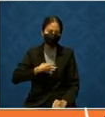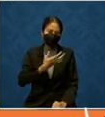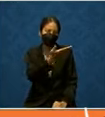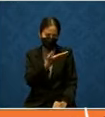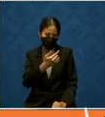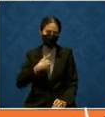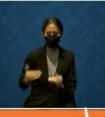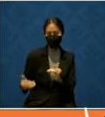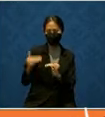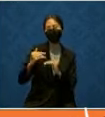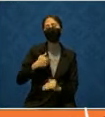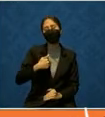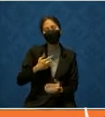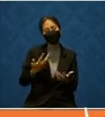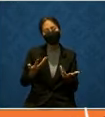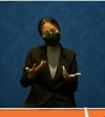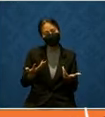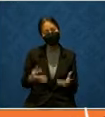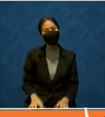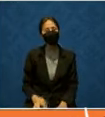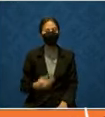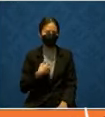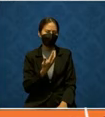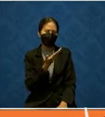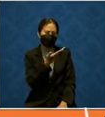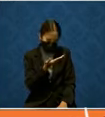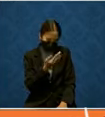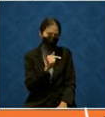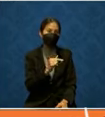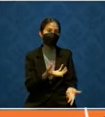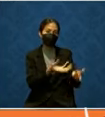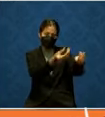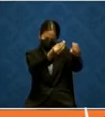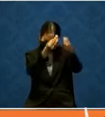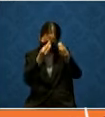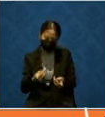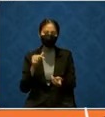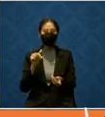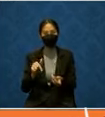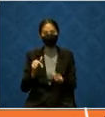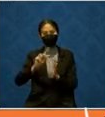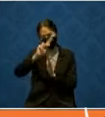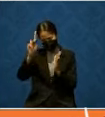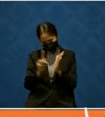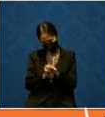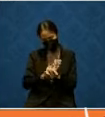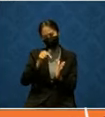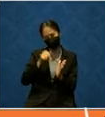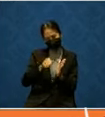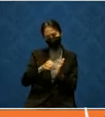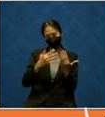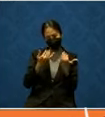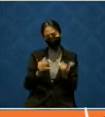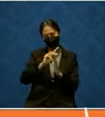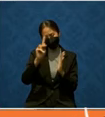ดั้งเดิมของพวกเรากระนั้นหรือขอวิงวอนให้โปรดนำกฎหมายพรบส่งเสริมและคุ้มครอง